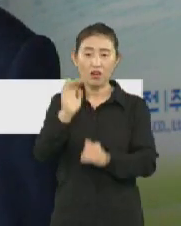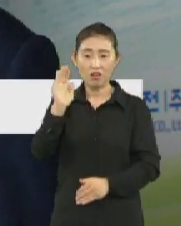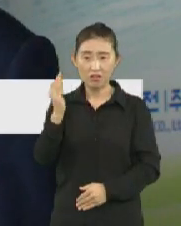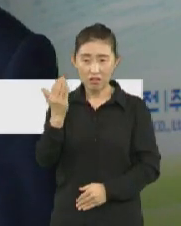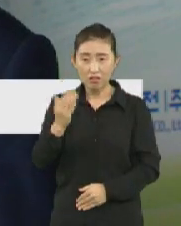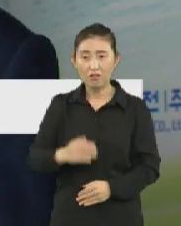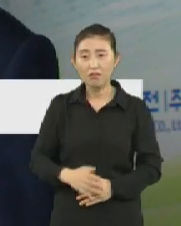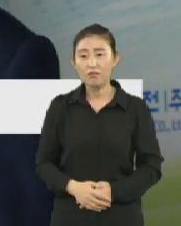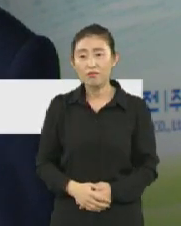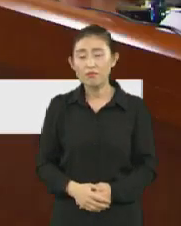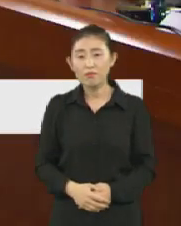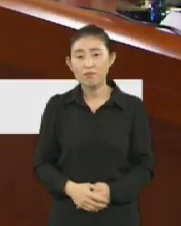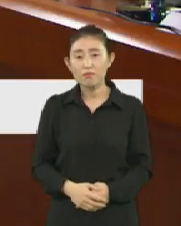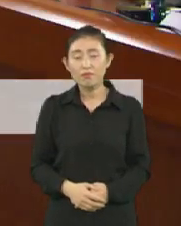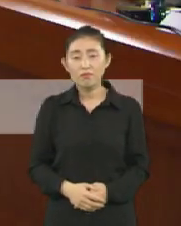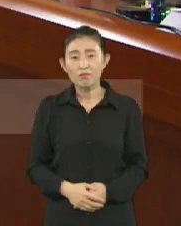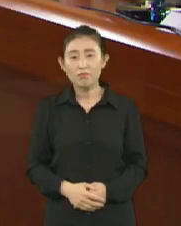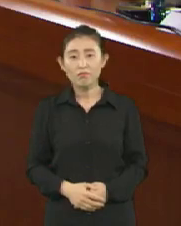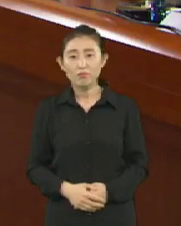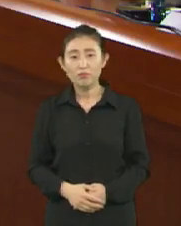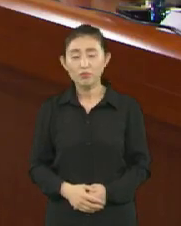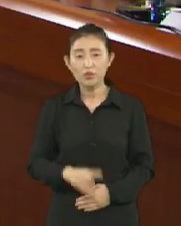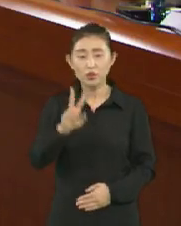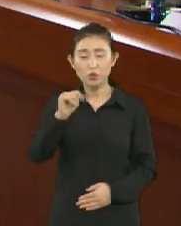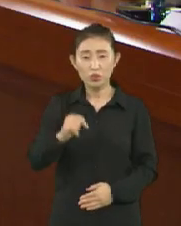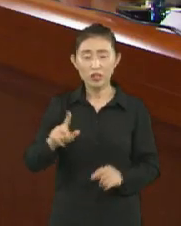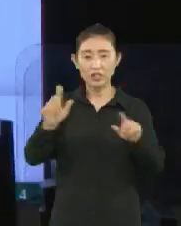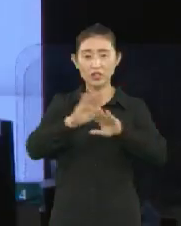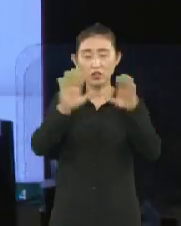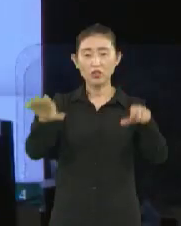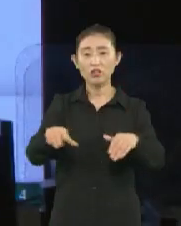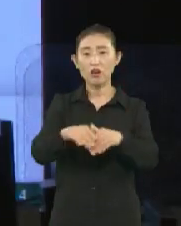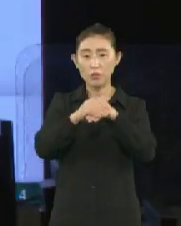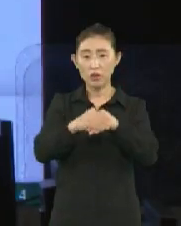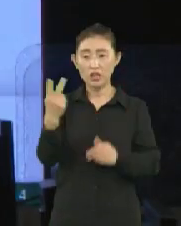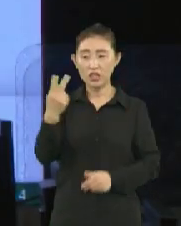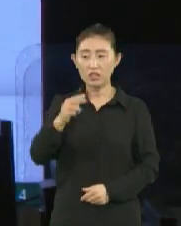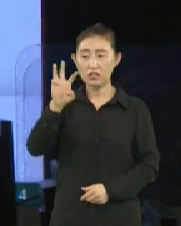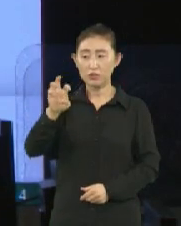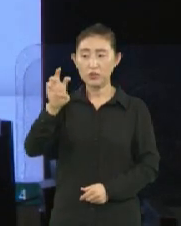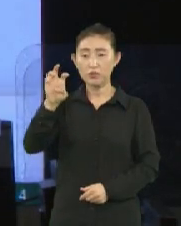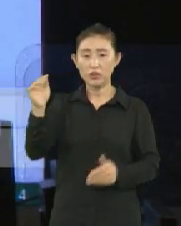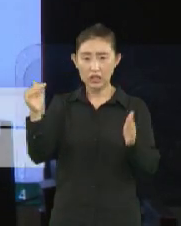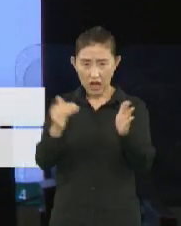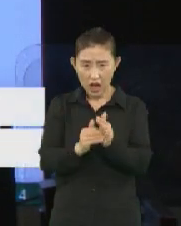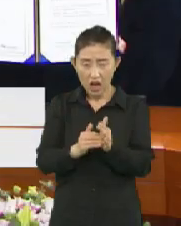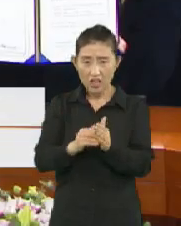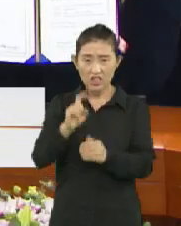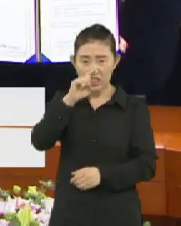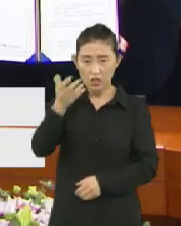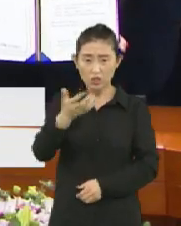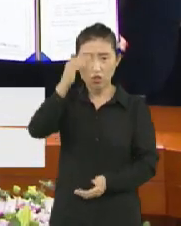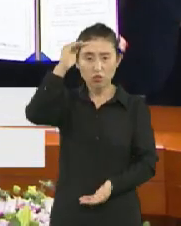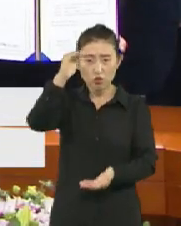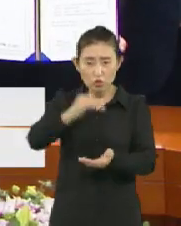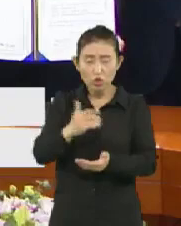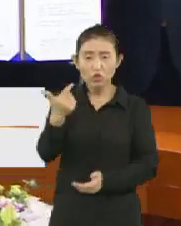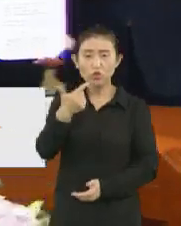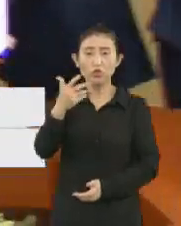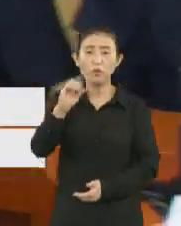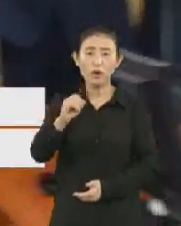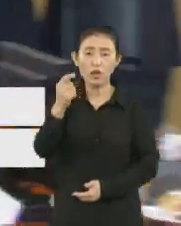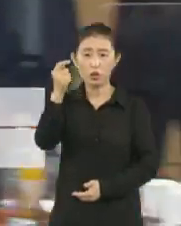현실적인 대안을 제시할 수 있고요. 유엔 기후 협약에 따라 우리가 2030년까지 줄여야 하는 이산화탄소는 6천만